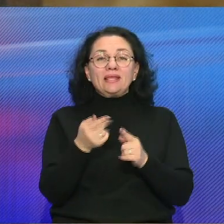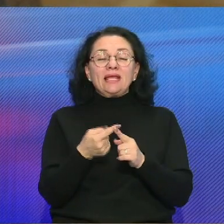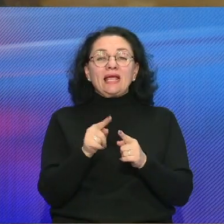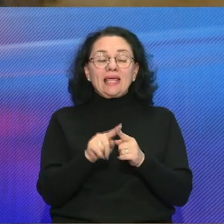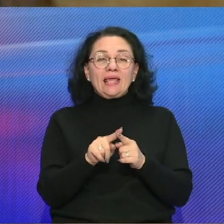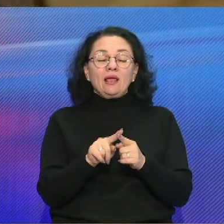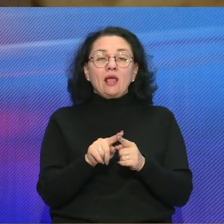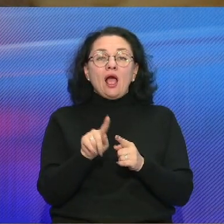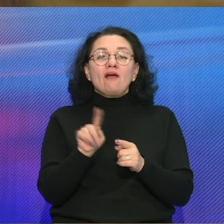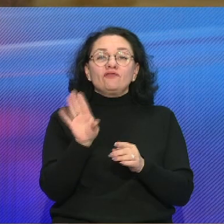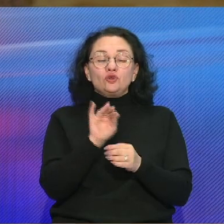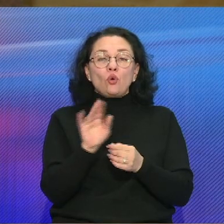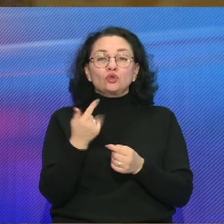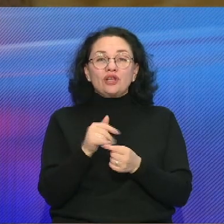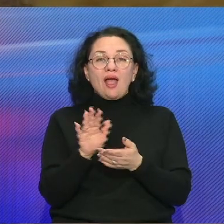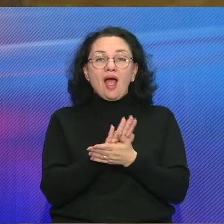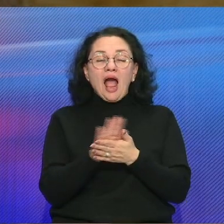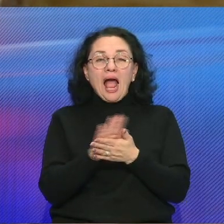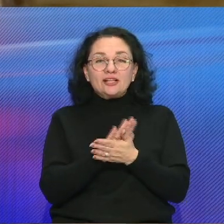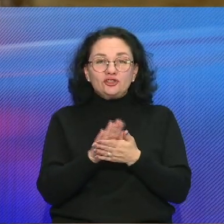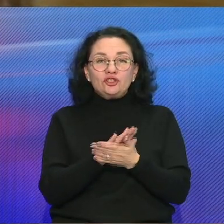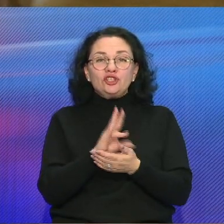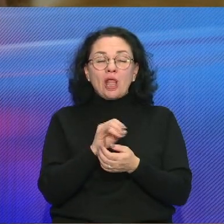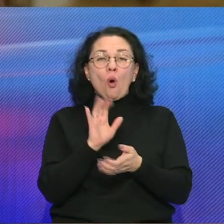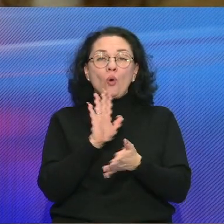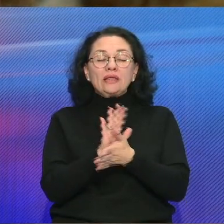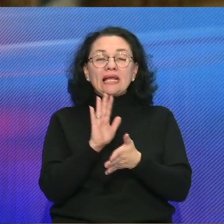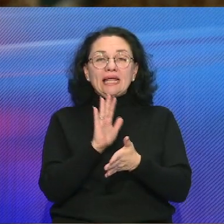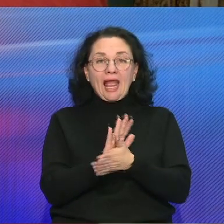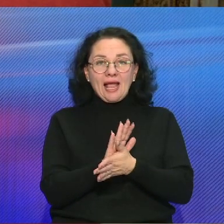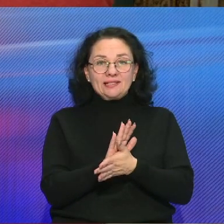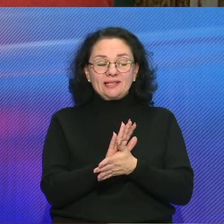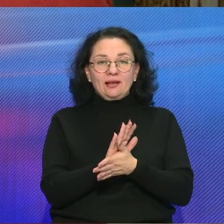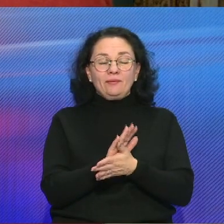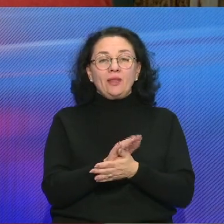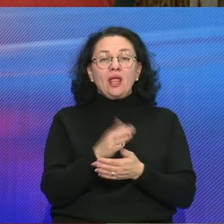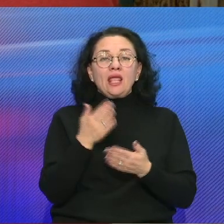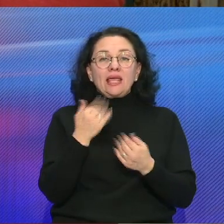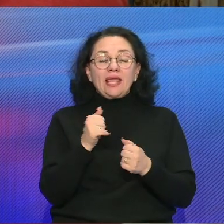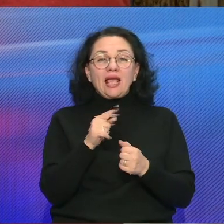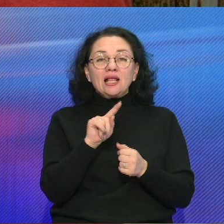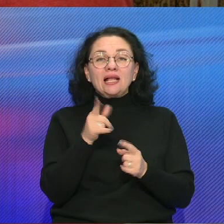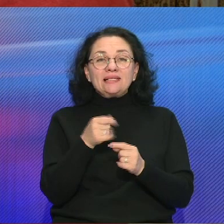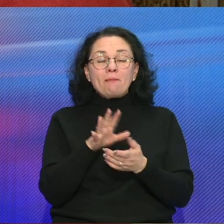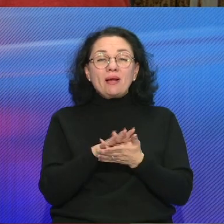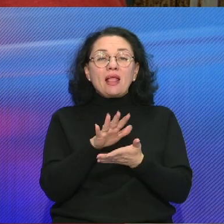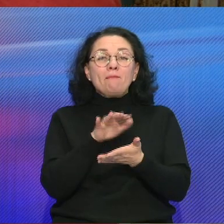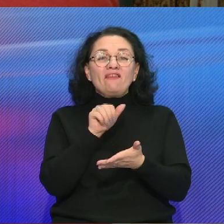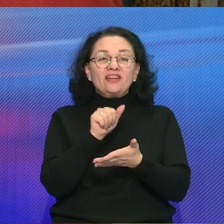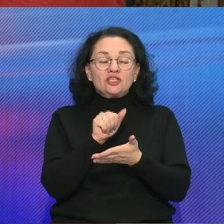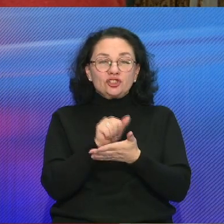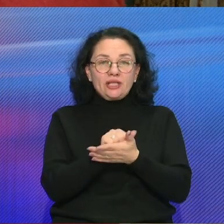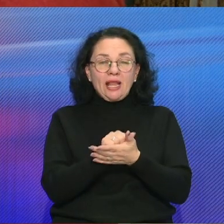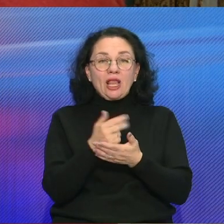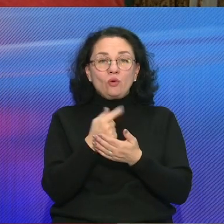все очищено от бруду, выполнено подведение грунту, тонировка у местных стратов, и так само уже было